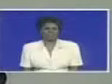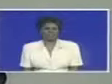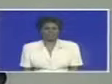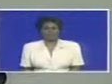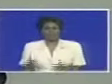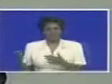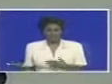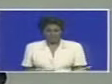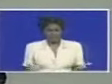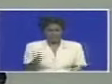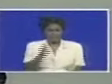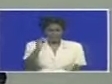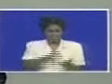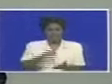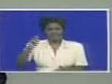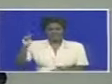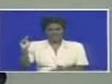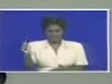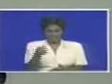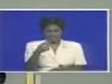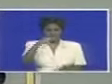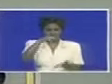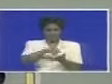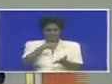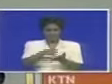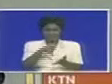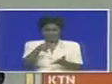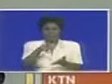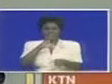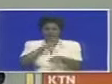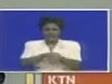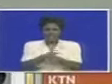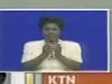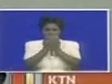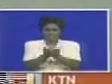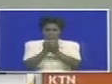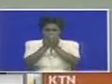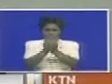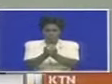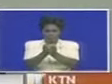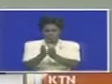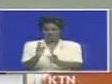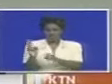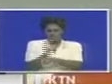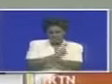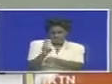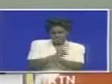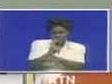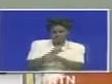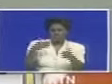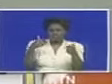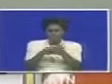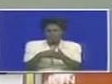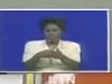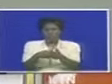Naam, karibu tena mtazamaji. Kenya ipo mbioni kununua meli ya kushika doria baharini ili kukomesha uvuvi haramu